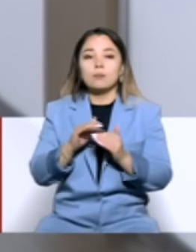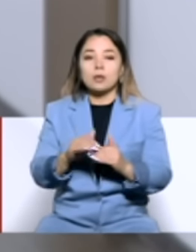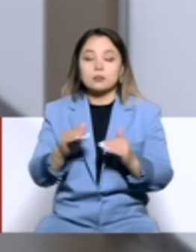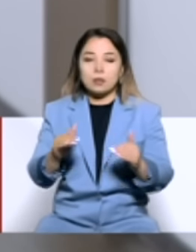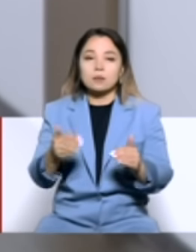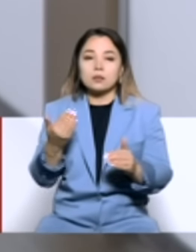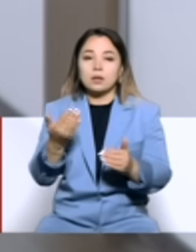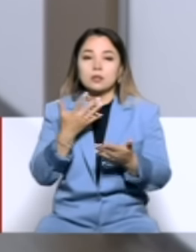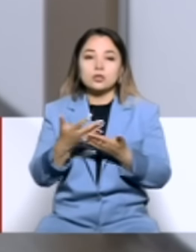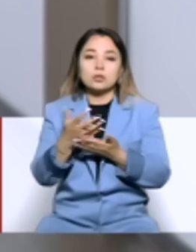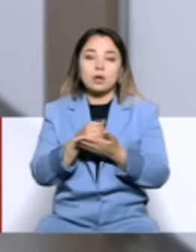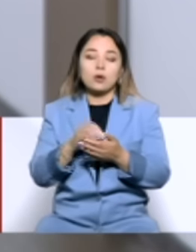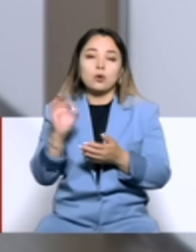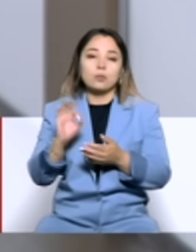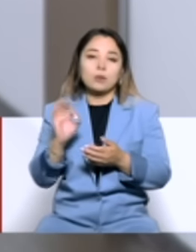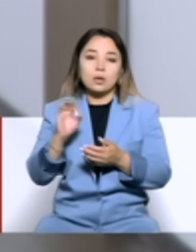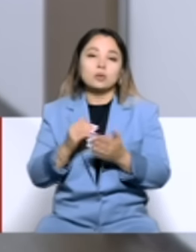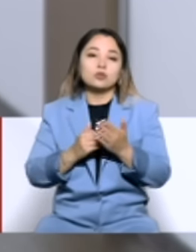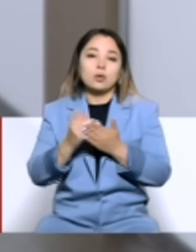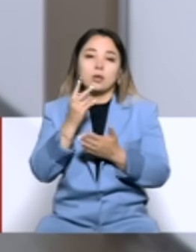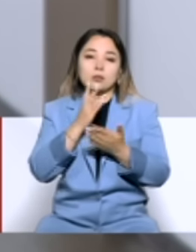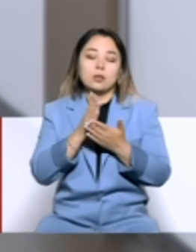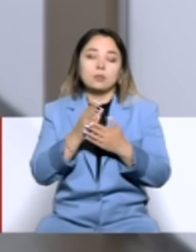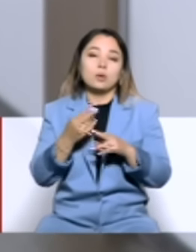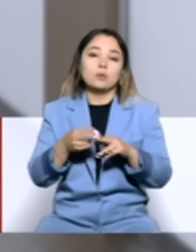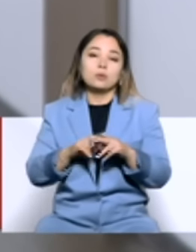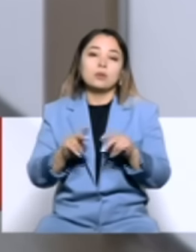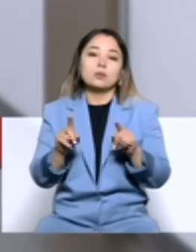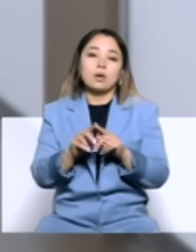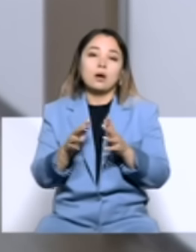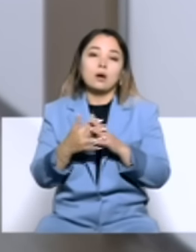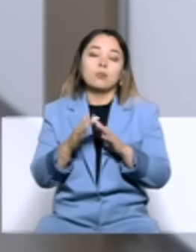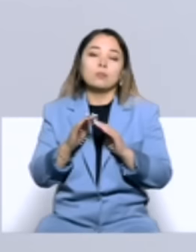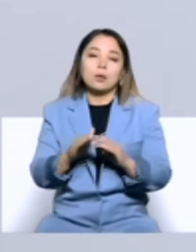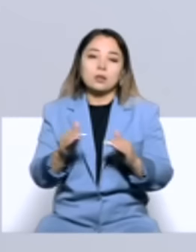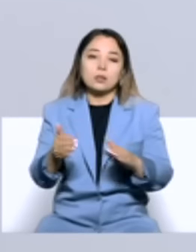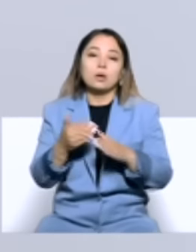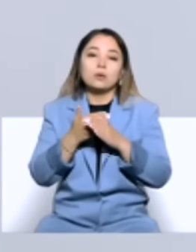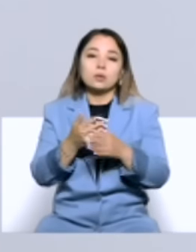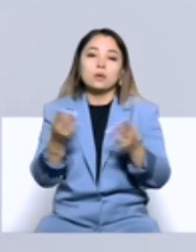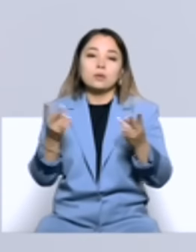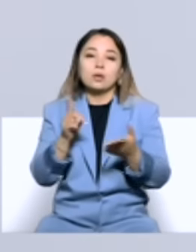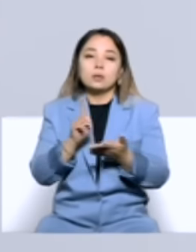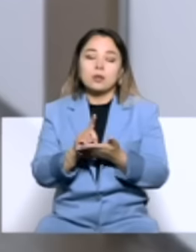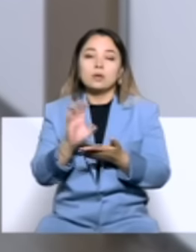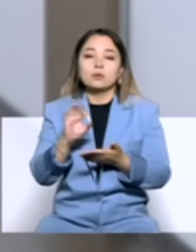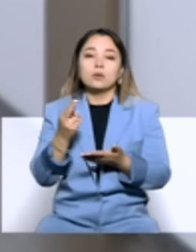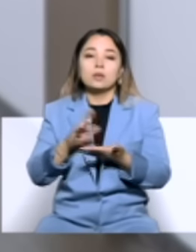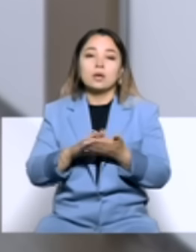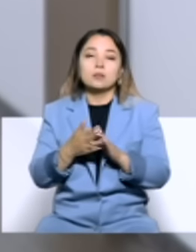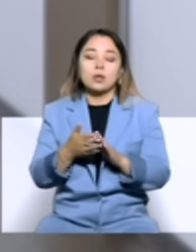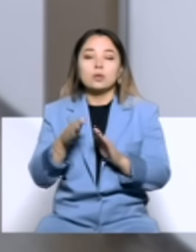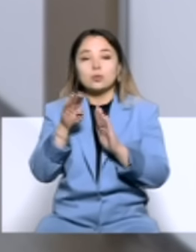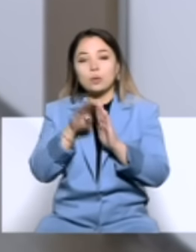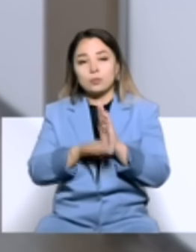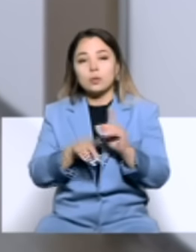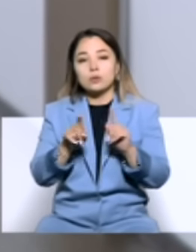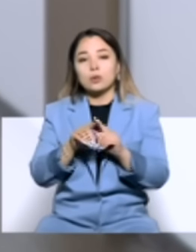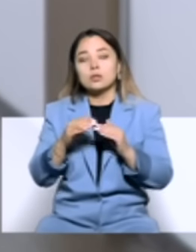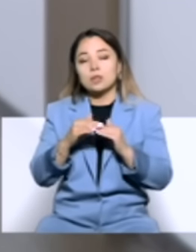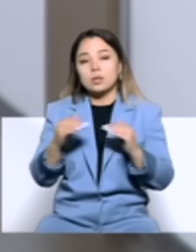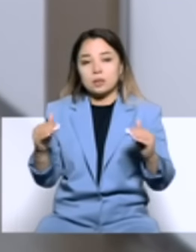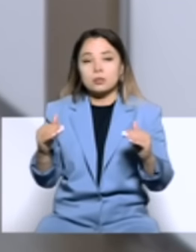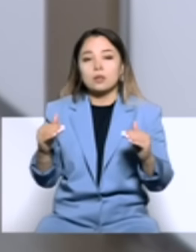балаларының жинаған ұпайы жоғарырақ. Яғни бұл жерде де ауылдың балаларына көмек қажет. Әлеуметтік жағдайы төмен оқушылардың да